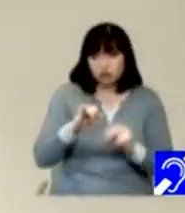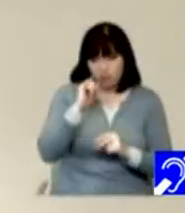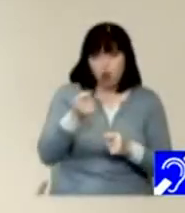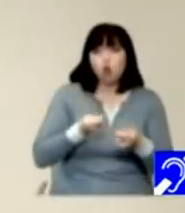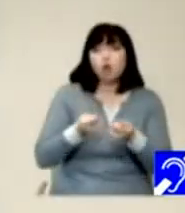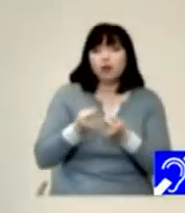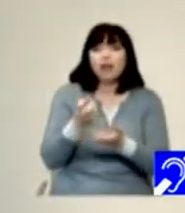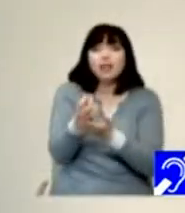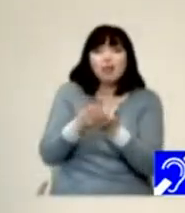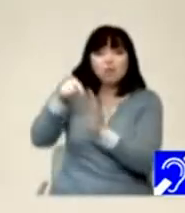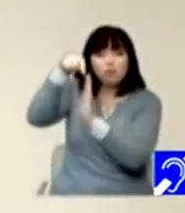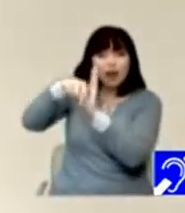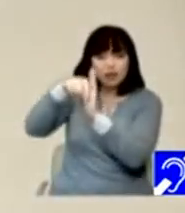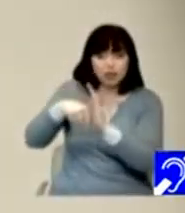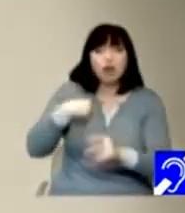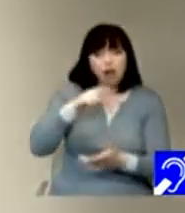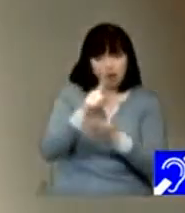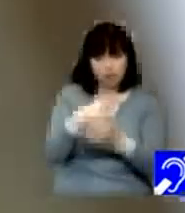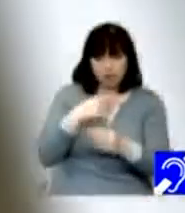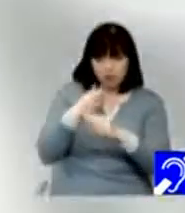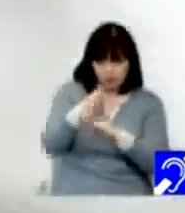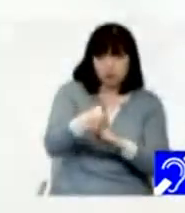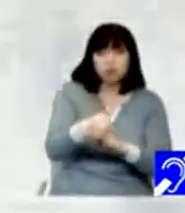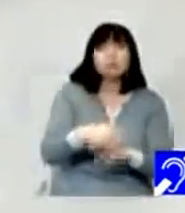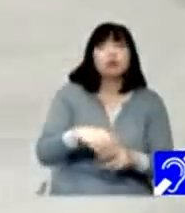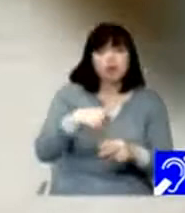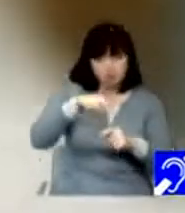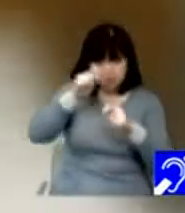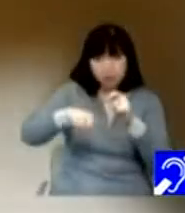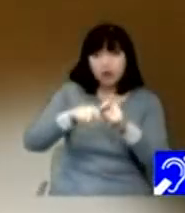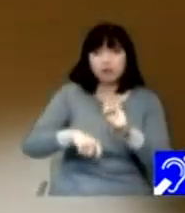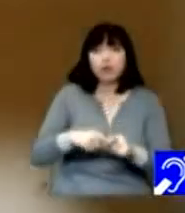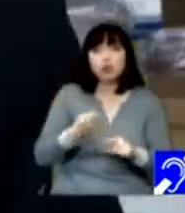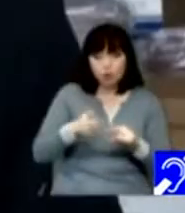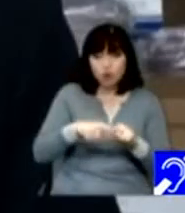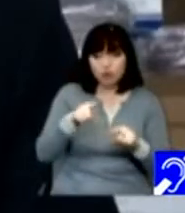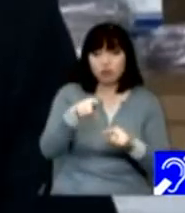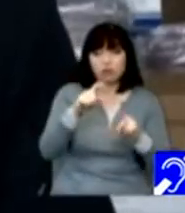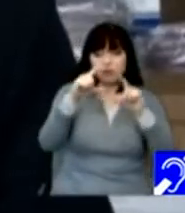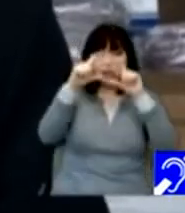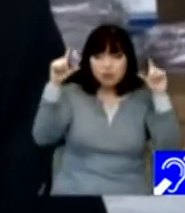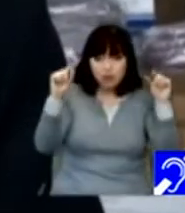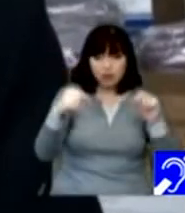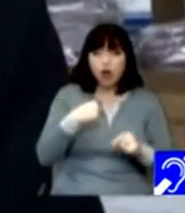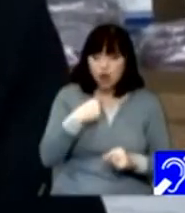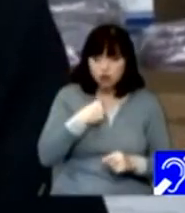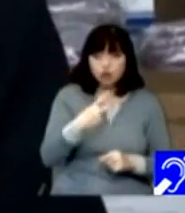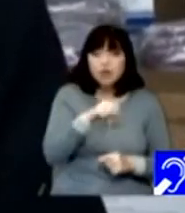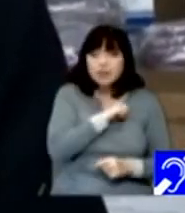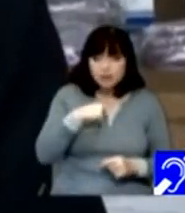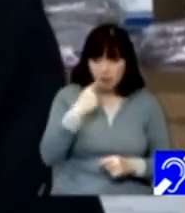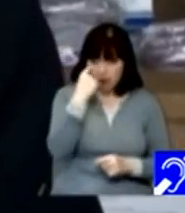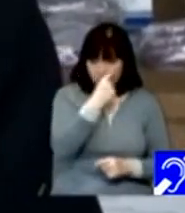gestionarea spitalelor. Vă face o vizită la Spitalul Bălți și voi vizita inclusiv acest departament. Vreau să mă conving cu ochii